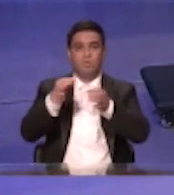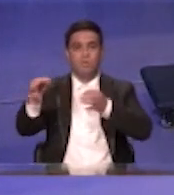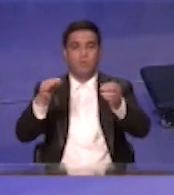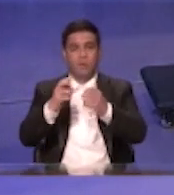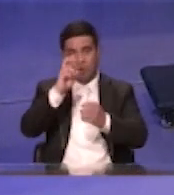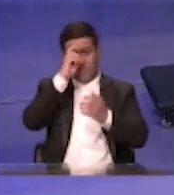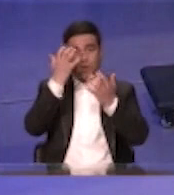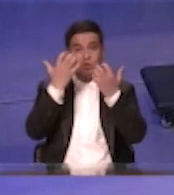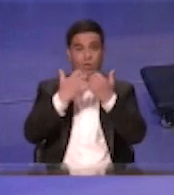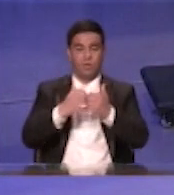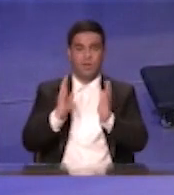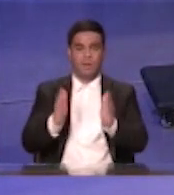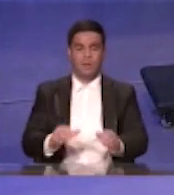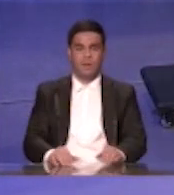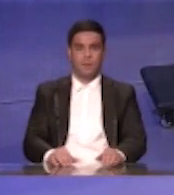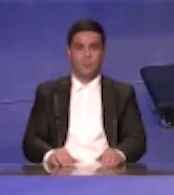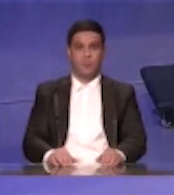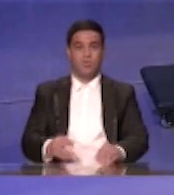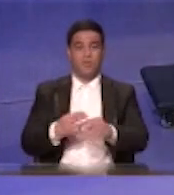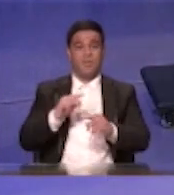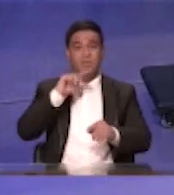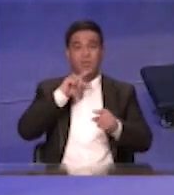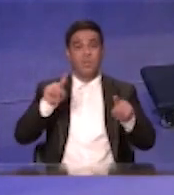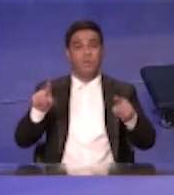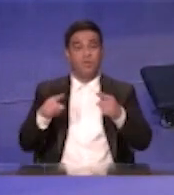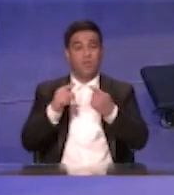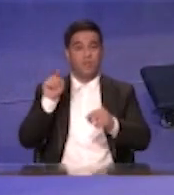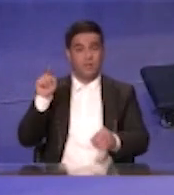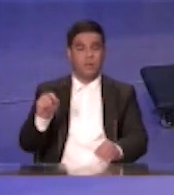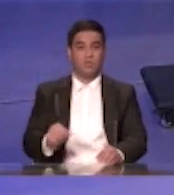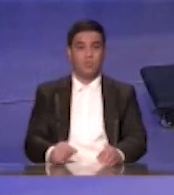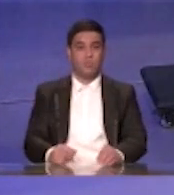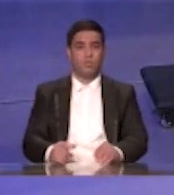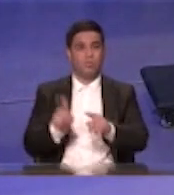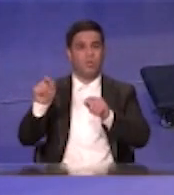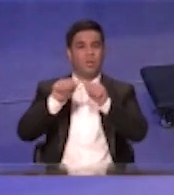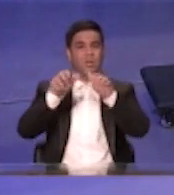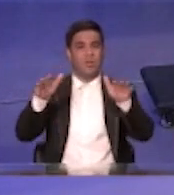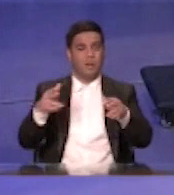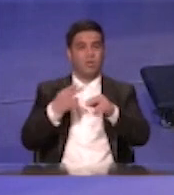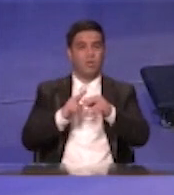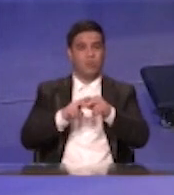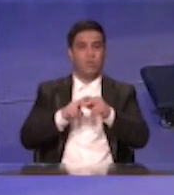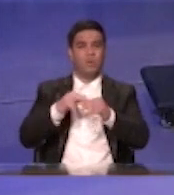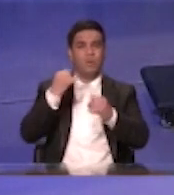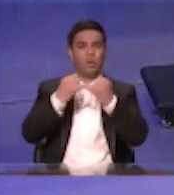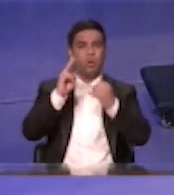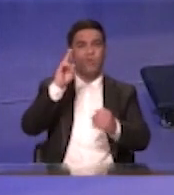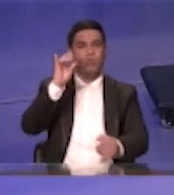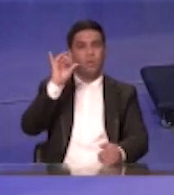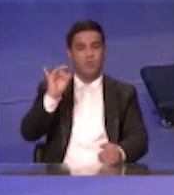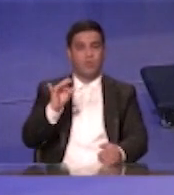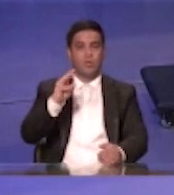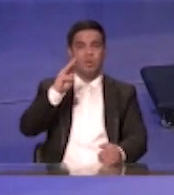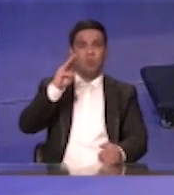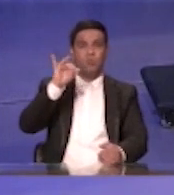davlat hisoblanadi. Iqtisodiyoti rivojlanishida bu yerda tarqalgan to'q qo'ng'ir, sariq qo'ng'ir, to'q